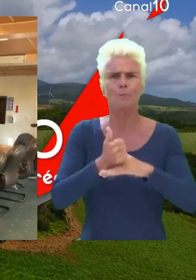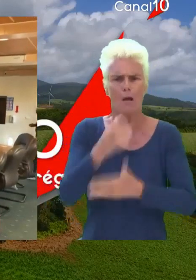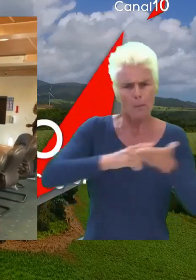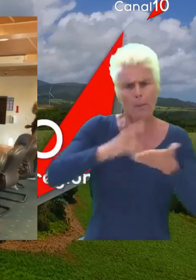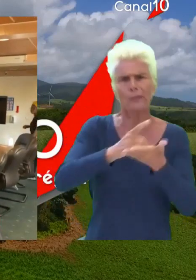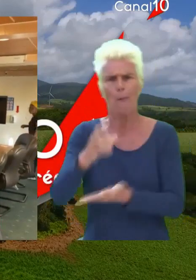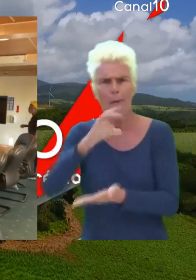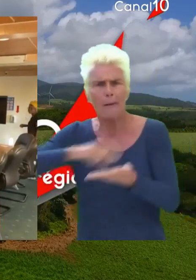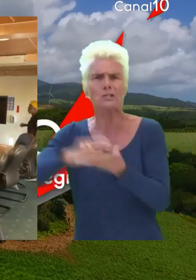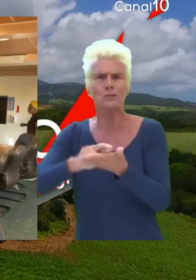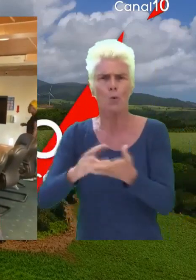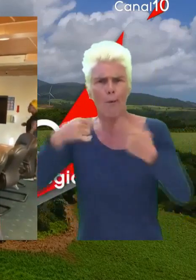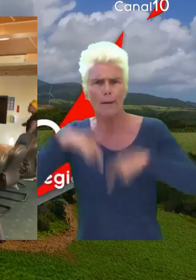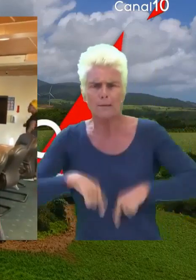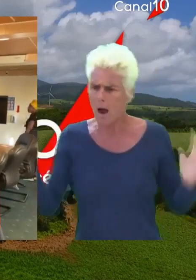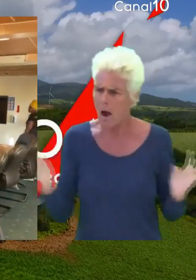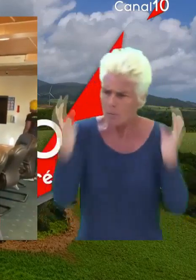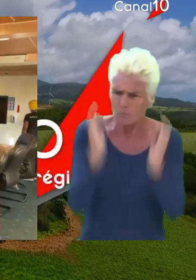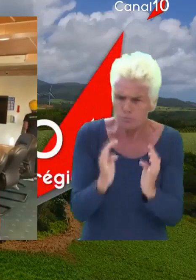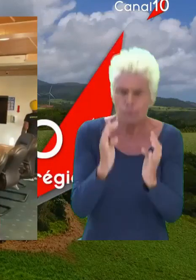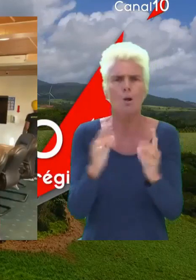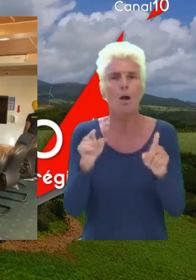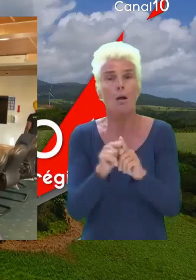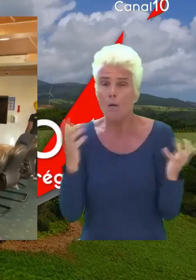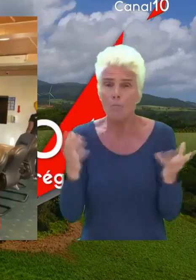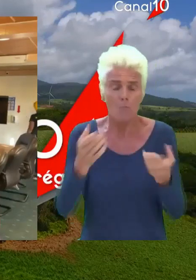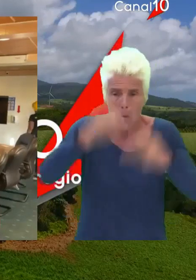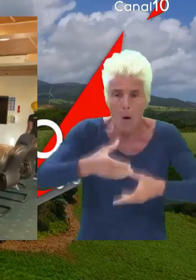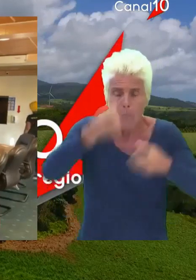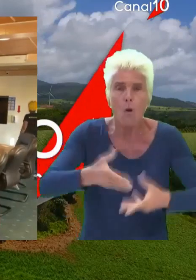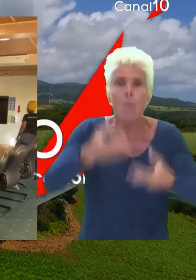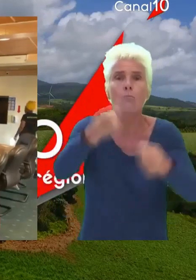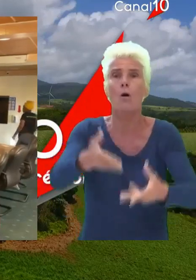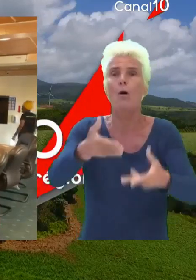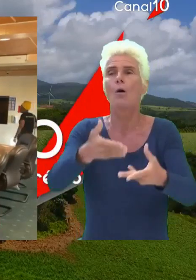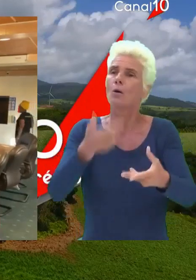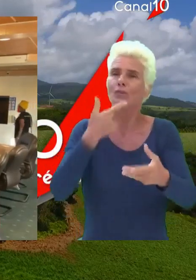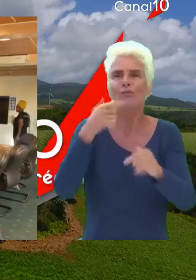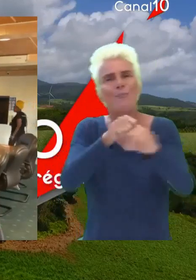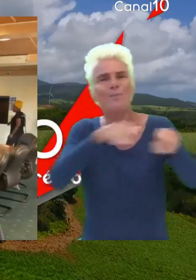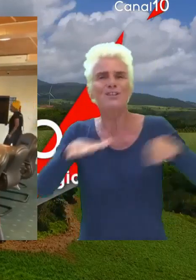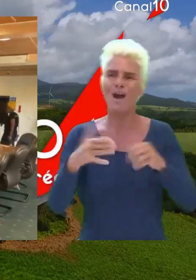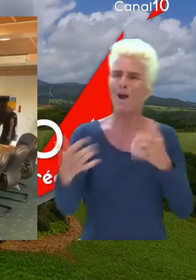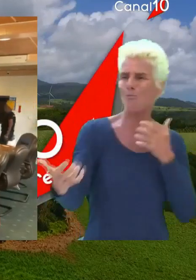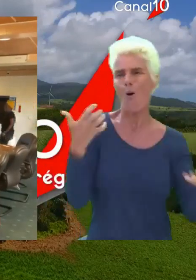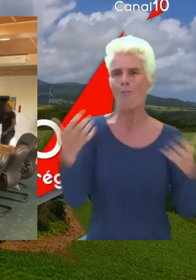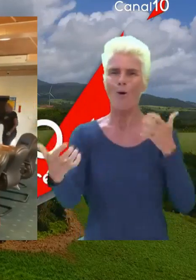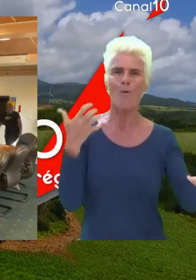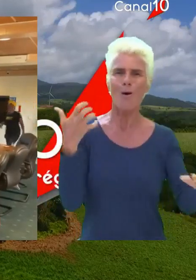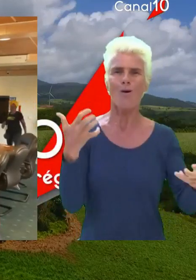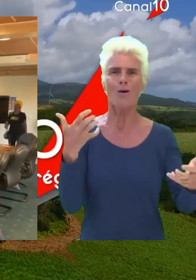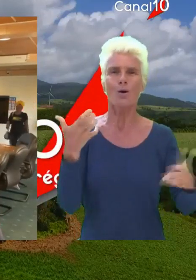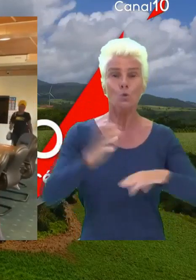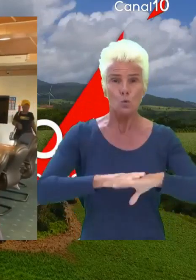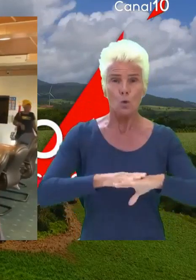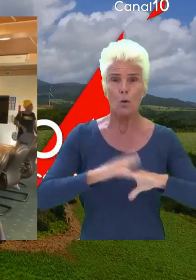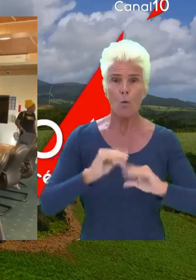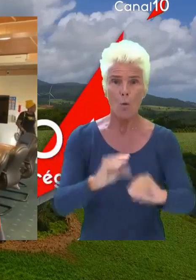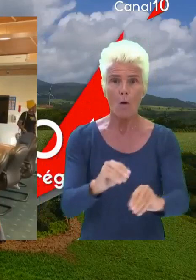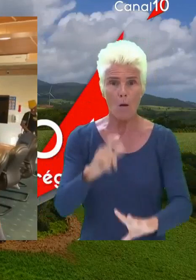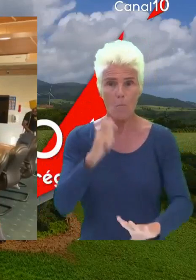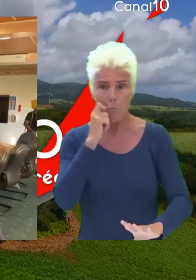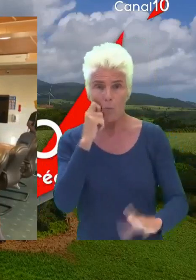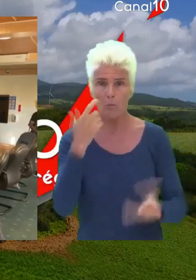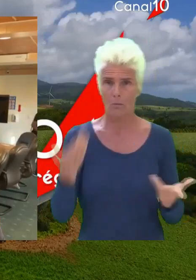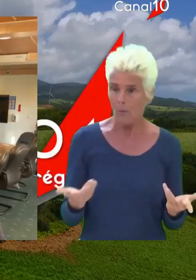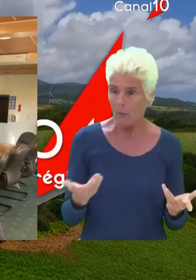l'État la Région le Département c'est vrai ça fait la Une on en parle sur les médias mais c'est surtout déjà pour montrer par A+